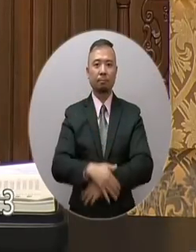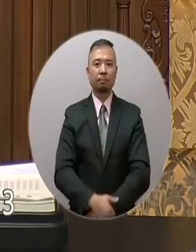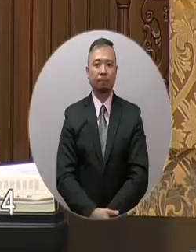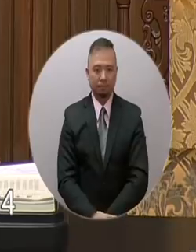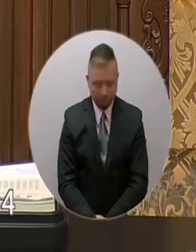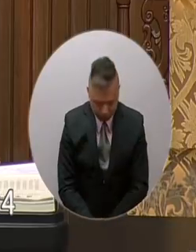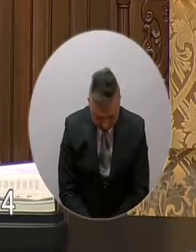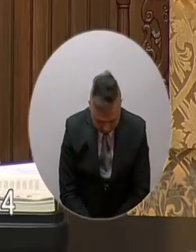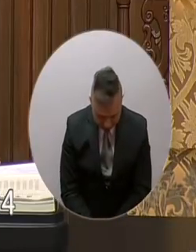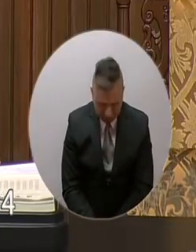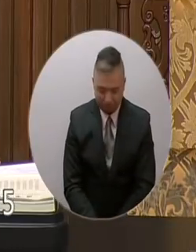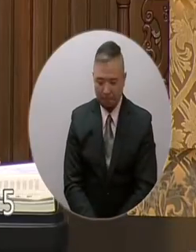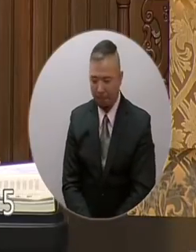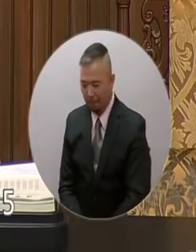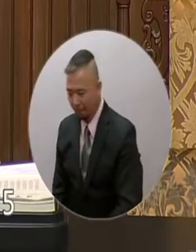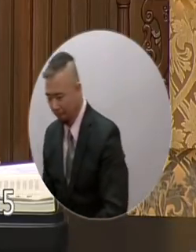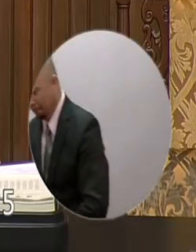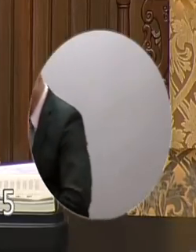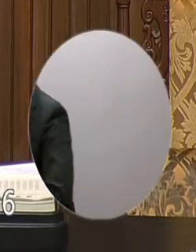15分钟。